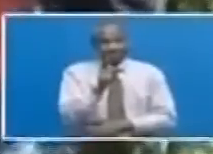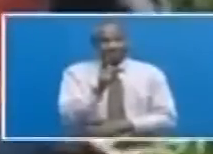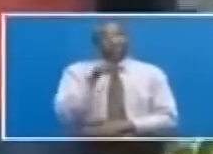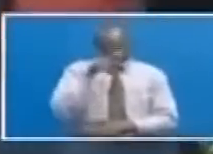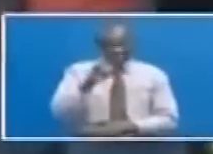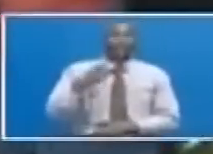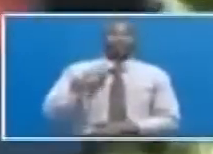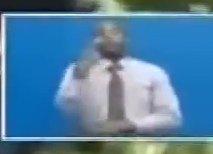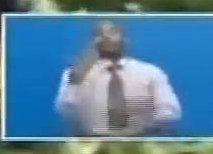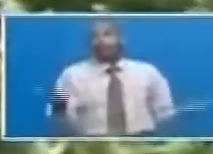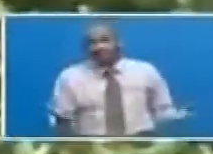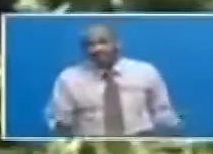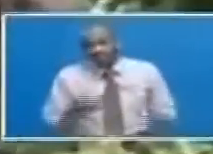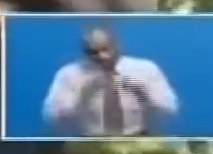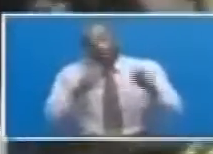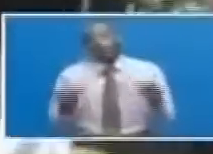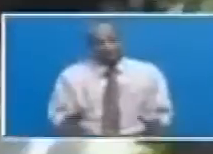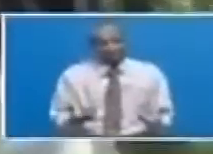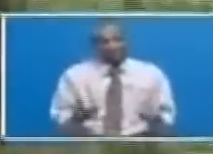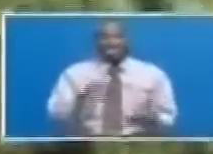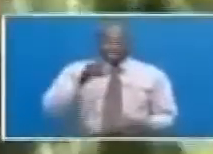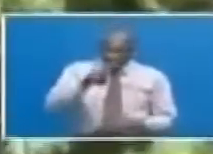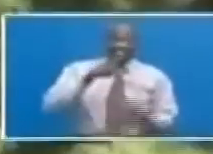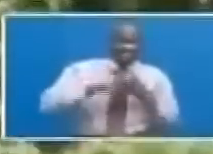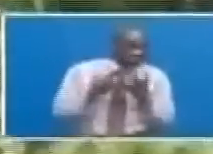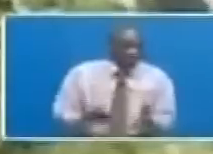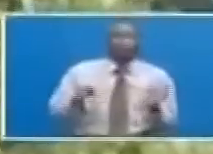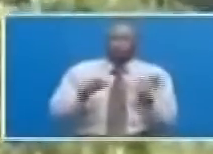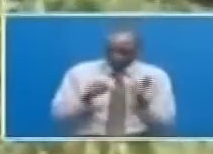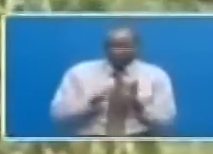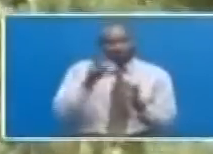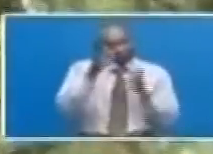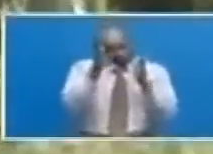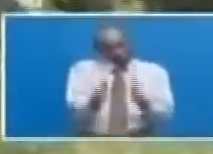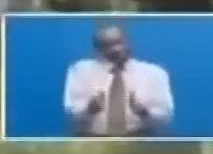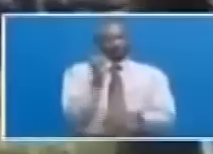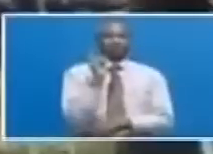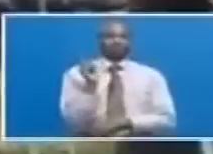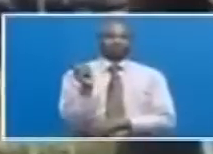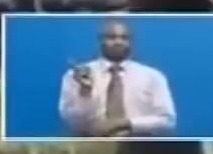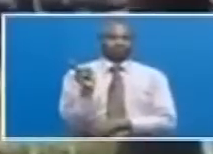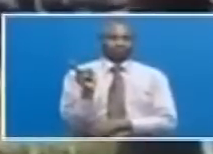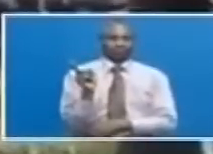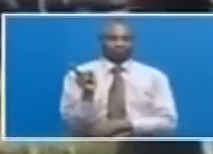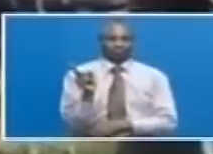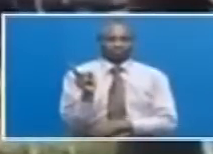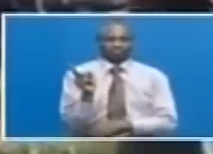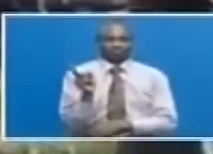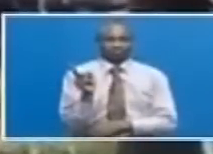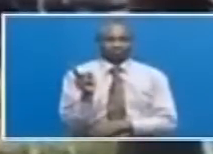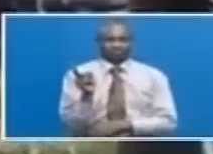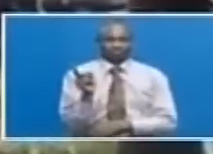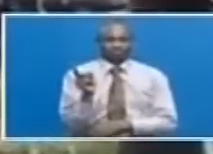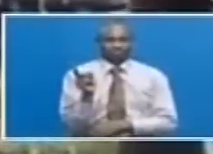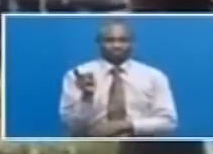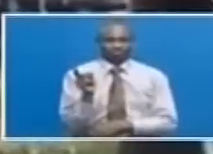utatoa silaha hutatoa, ndo mwanzo tu wa fedheha kwa Kenyacharu Omuchama. Akarabe na hiyo